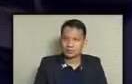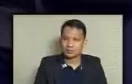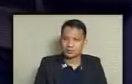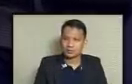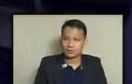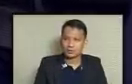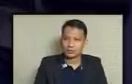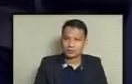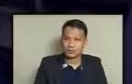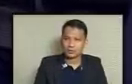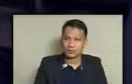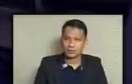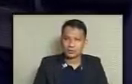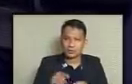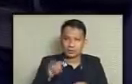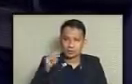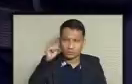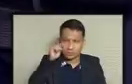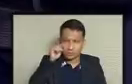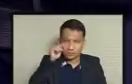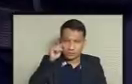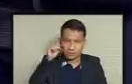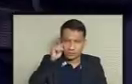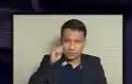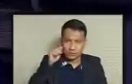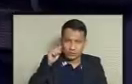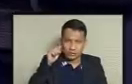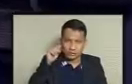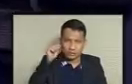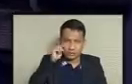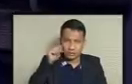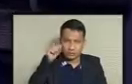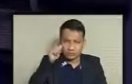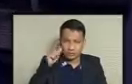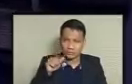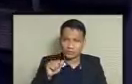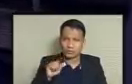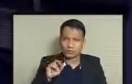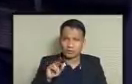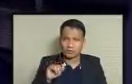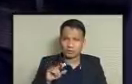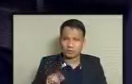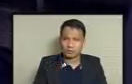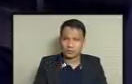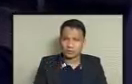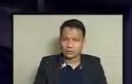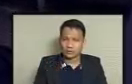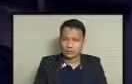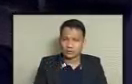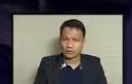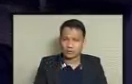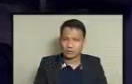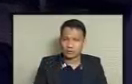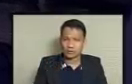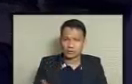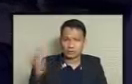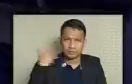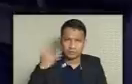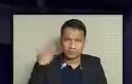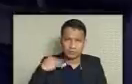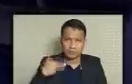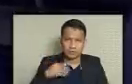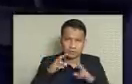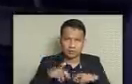Escobar. Oh. At saka Aurelio Ducay. Aurelio Ducay? Apo. Mga ano sir, mga dati po inspector daw po yun and